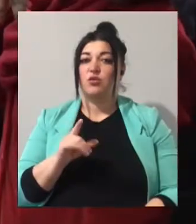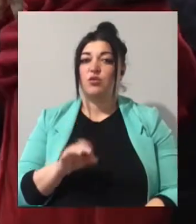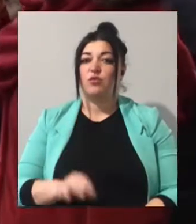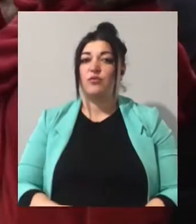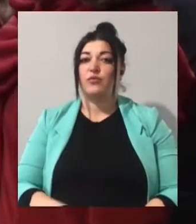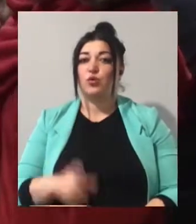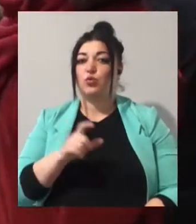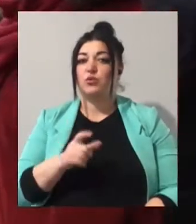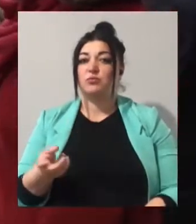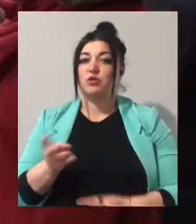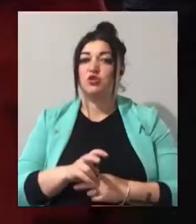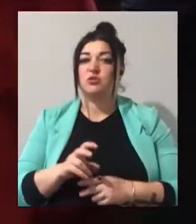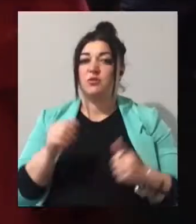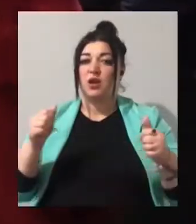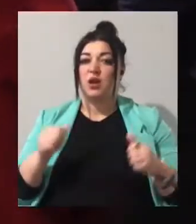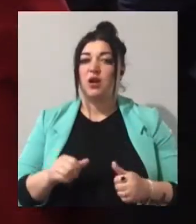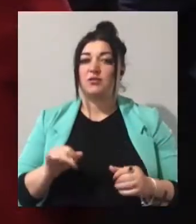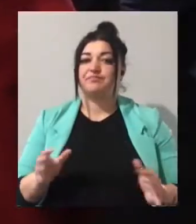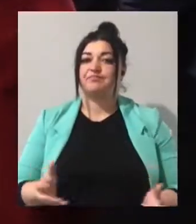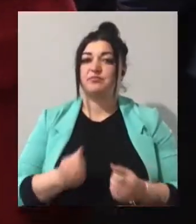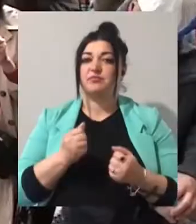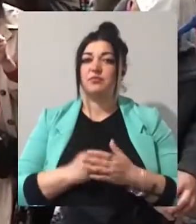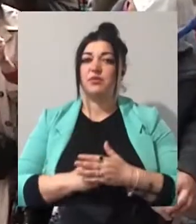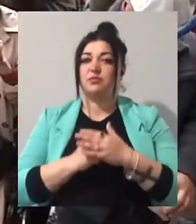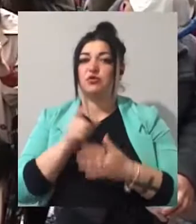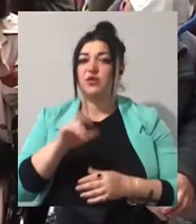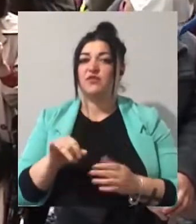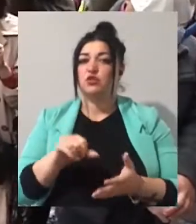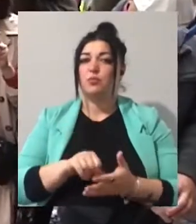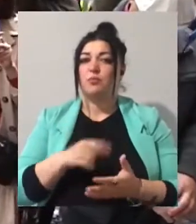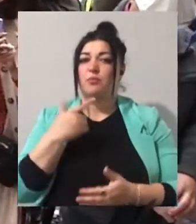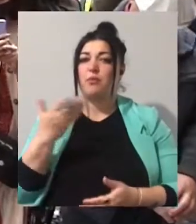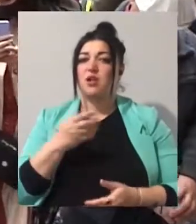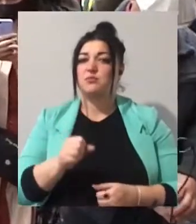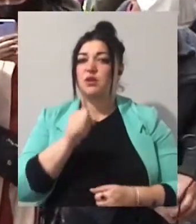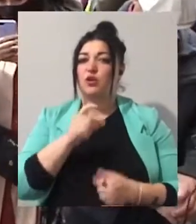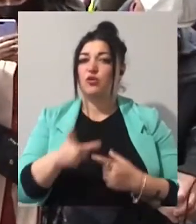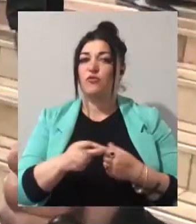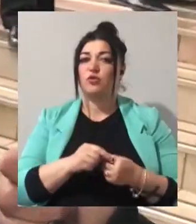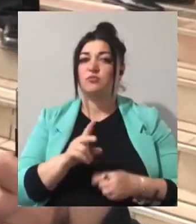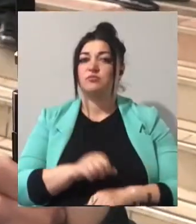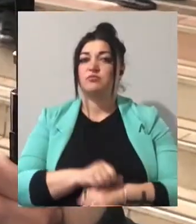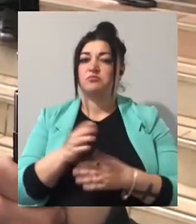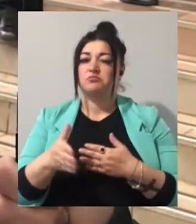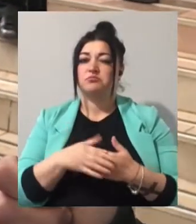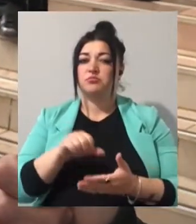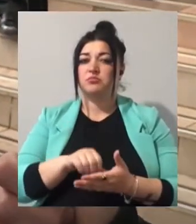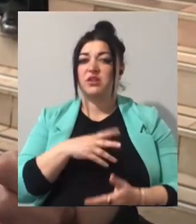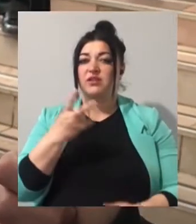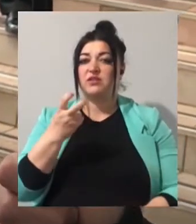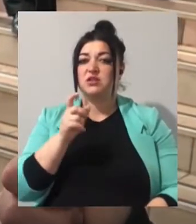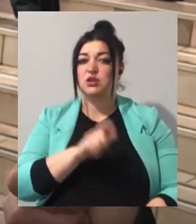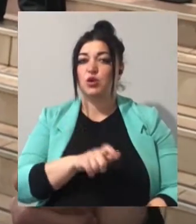роздавали наліпки на підтримку чоловіка та виступали з мікрофоном. За даними організаторів, на акції були присутні 200 людей. Це несправедливість